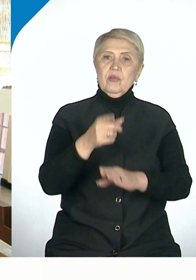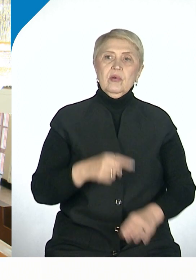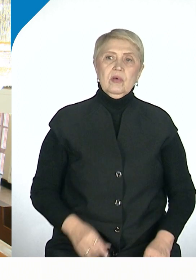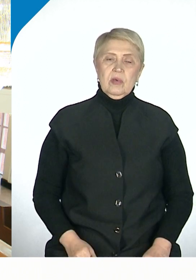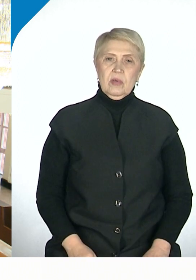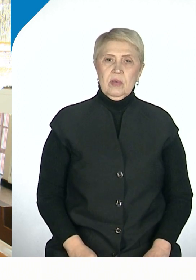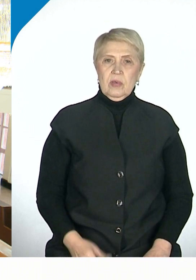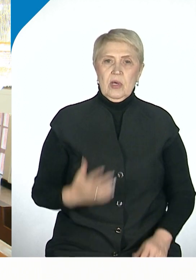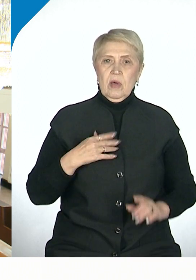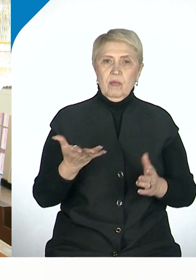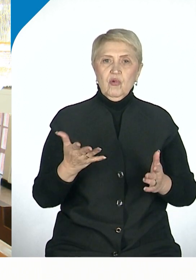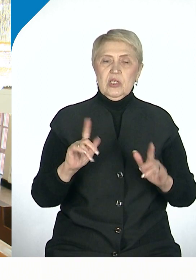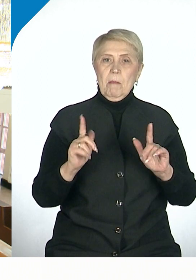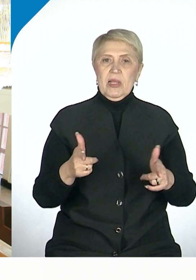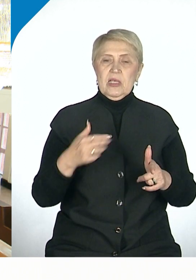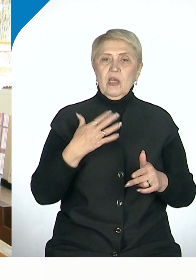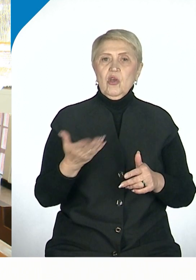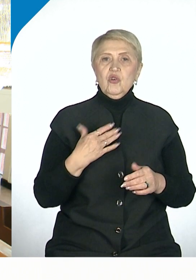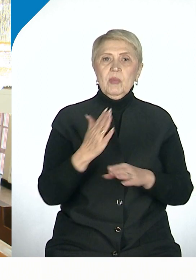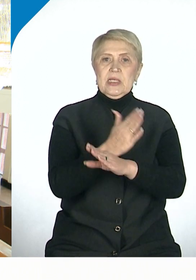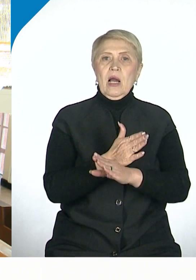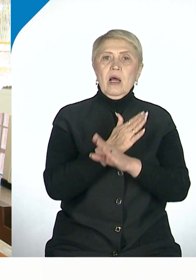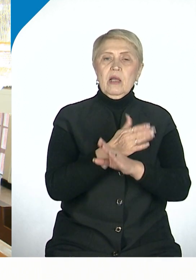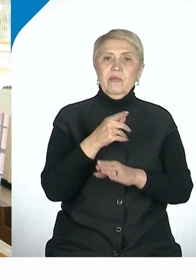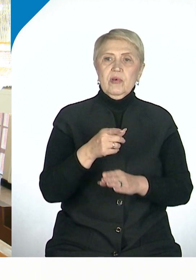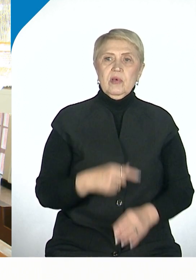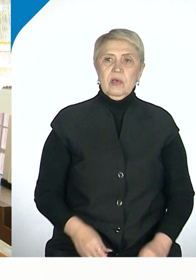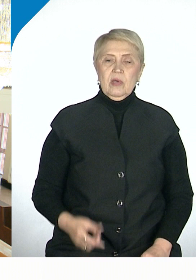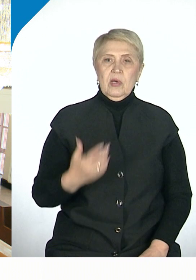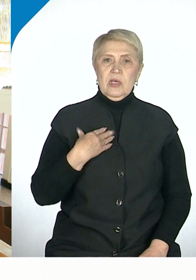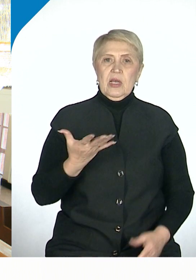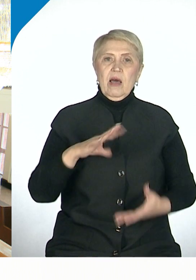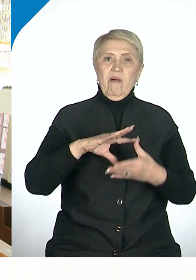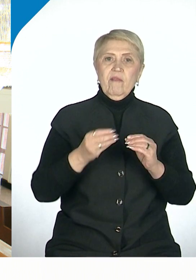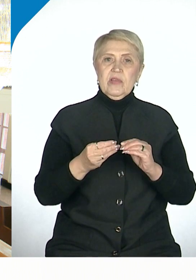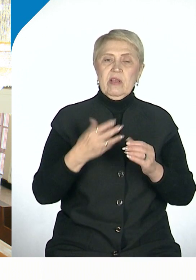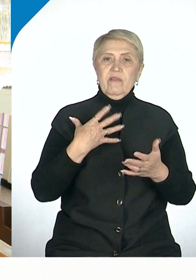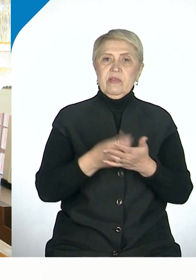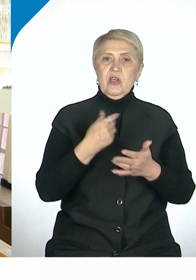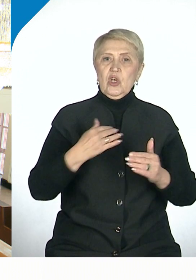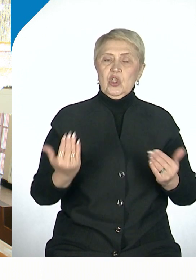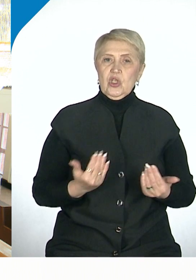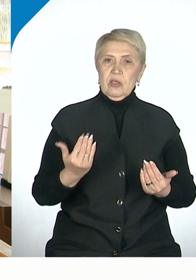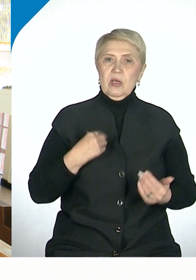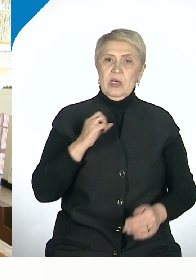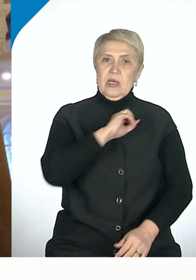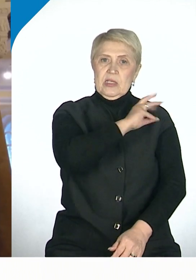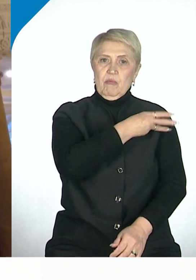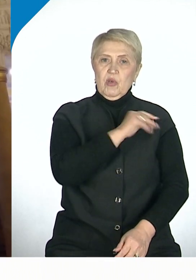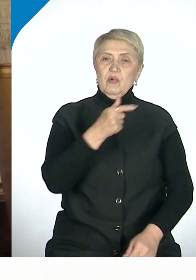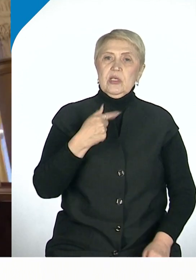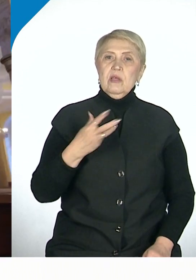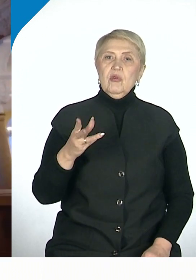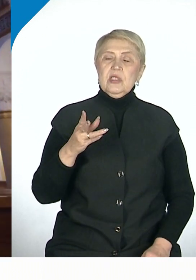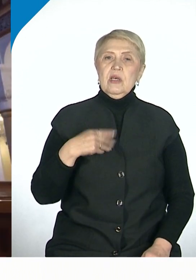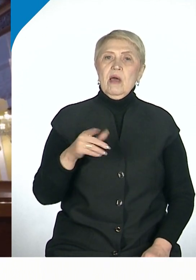Прямо вот по-настоящему захоранивают. Но я в своей жизни в синагоге, в Санкт-Петербургской синагоге, была